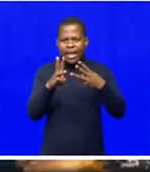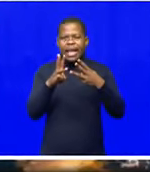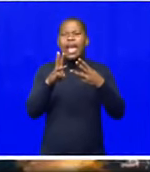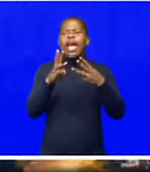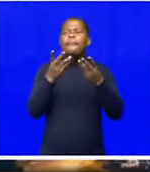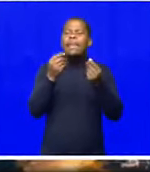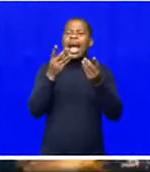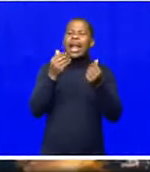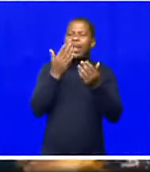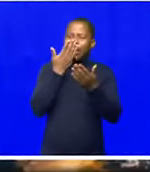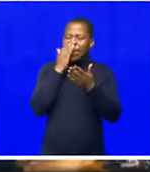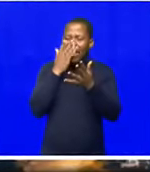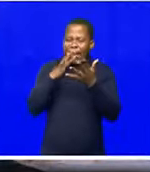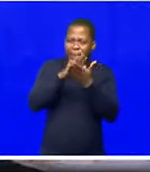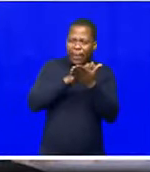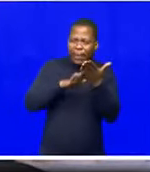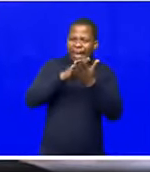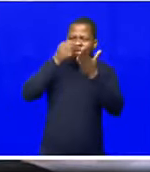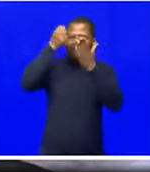cabanga ungakachafadi.